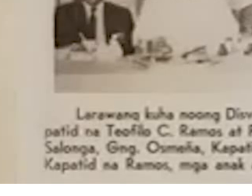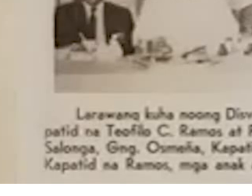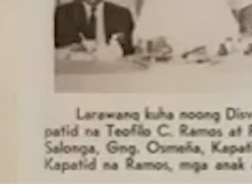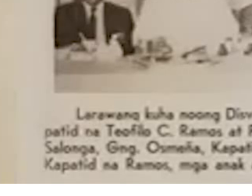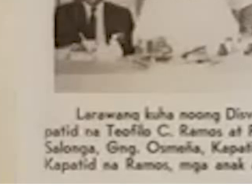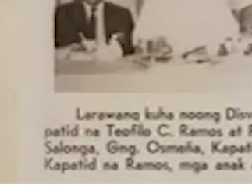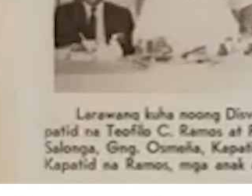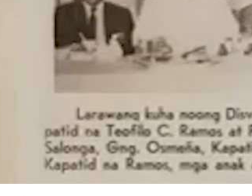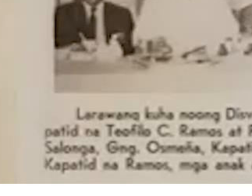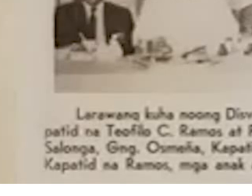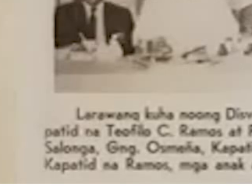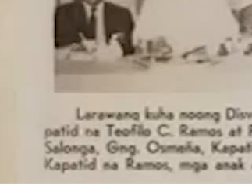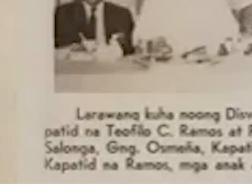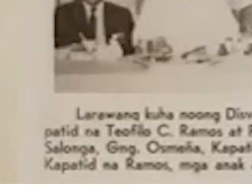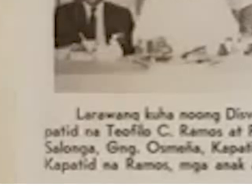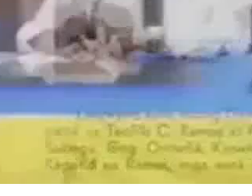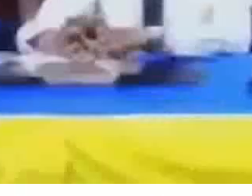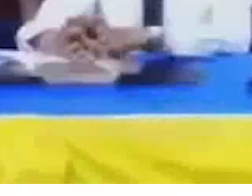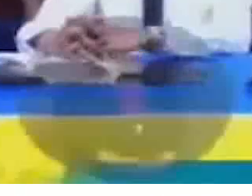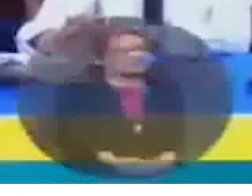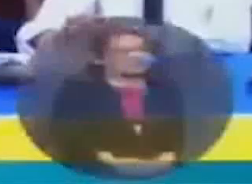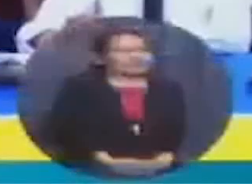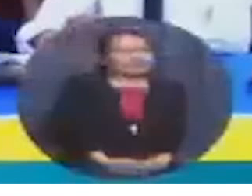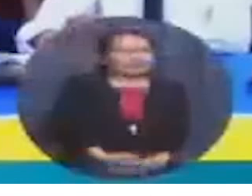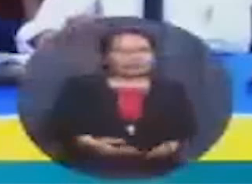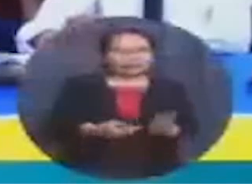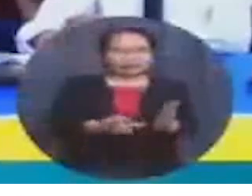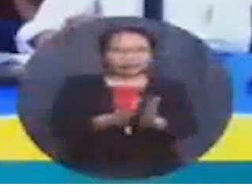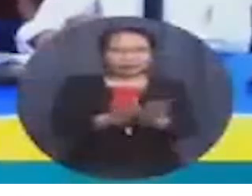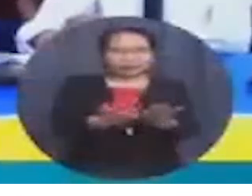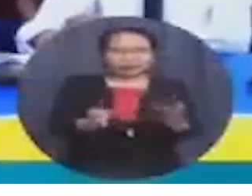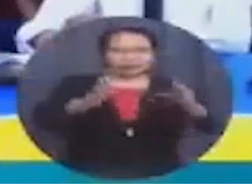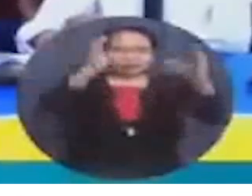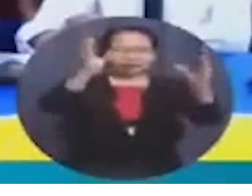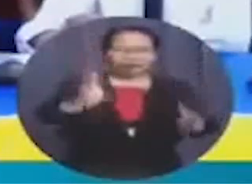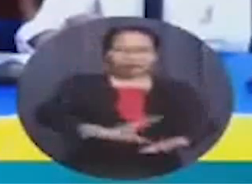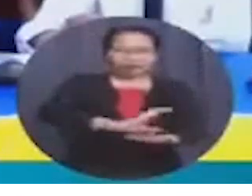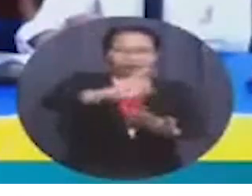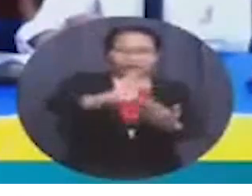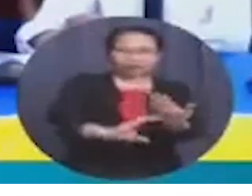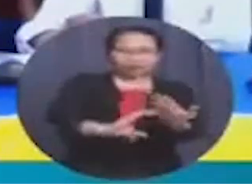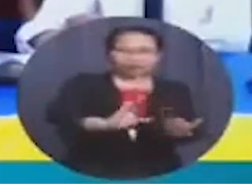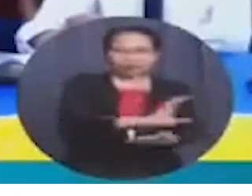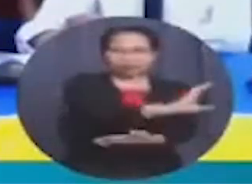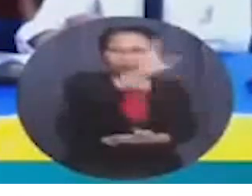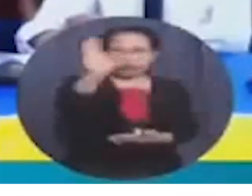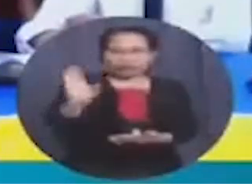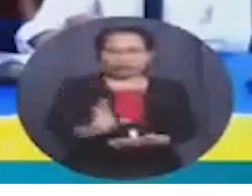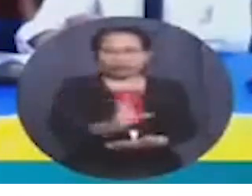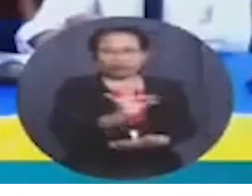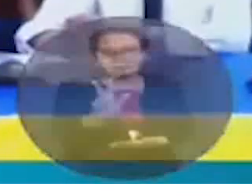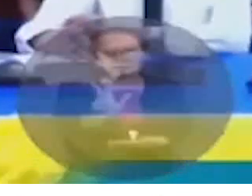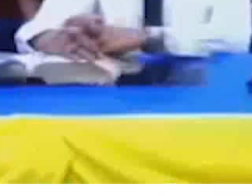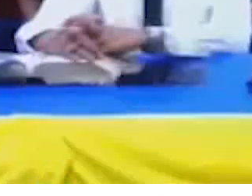O, katunayan, sa pasugo pa rin, na nagdiriwang sila ng Pasko, basahin natin ang pasugo noong